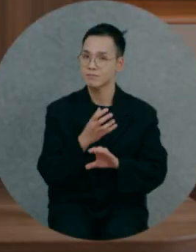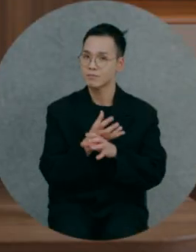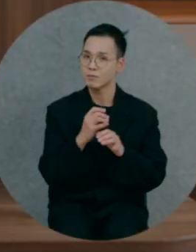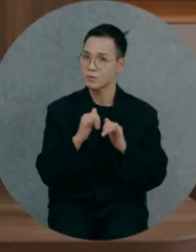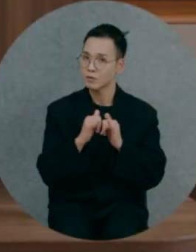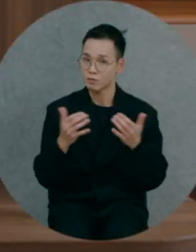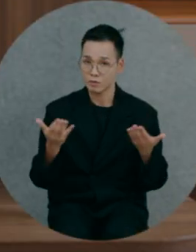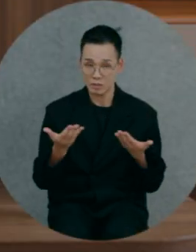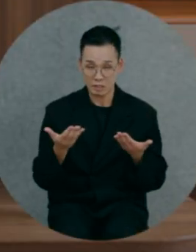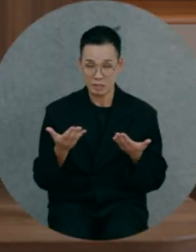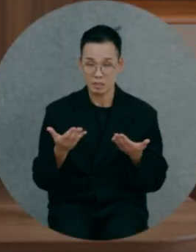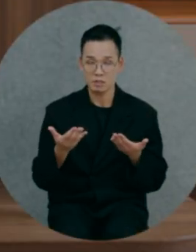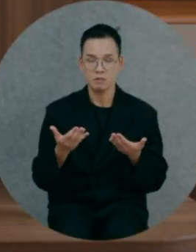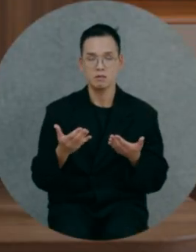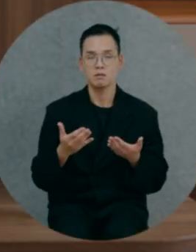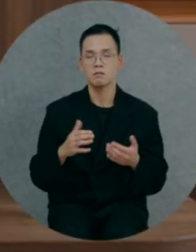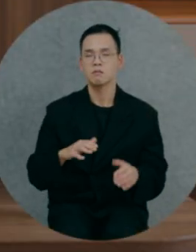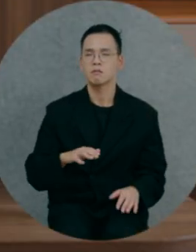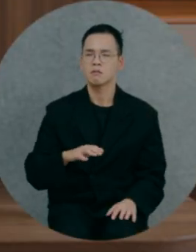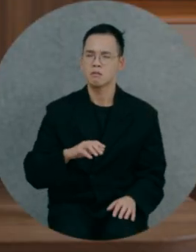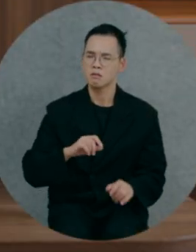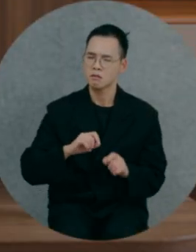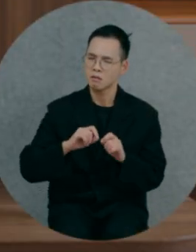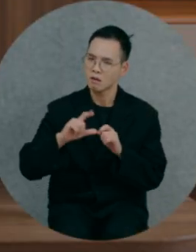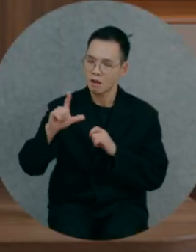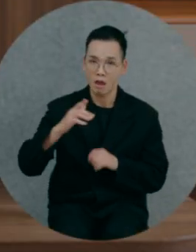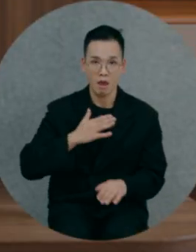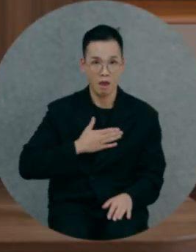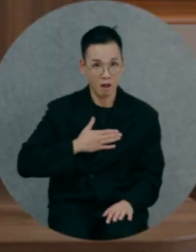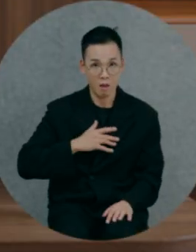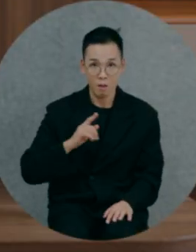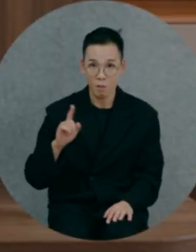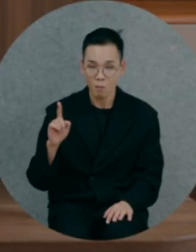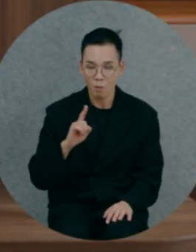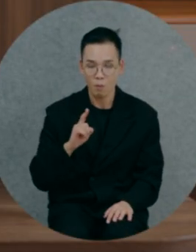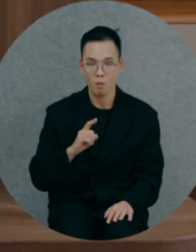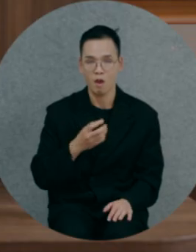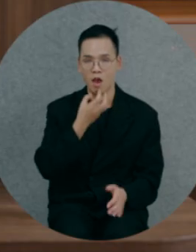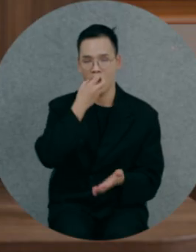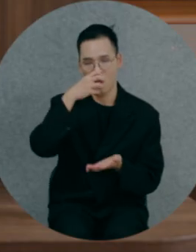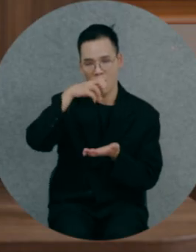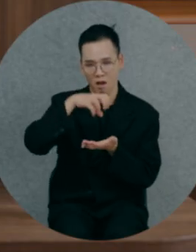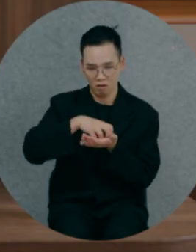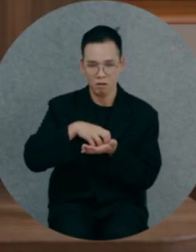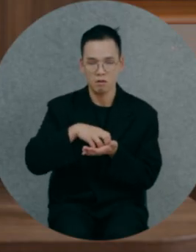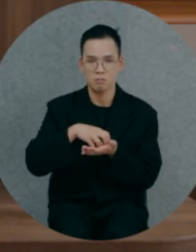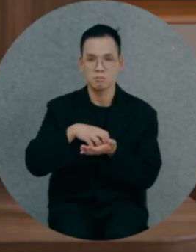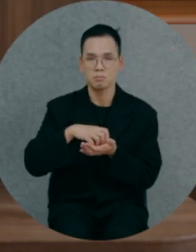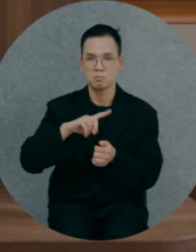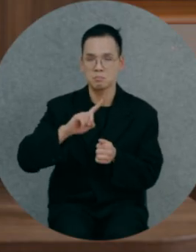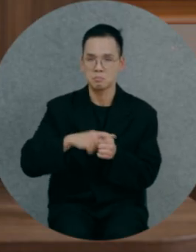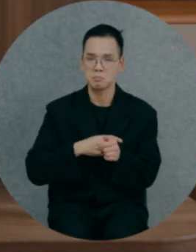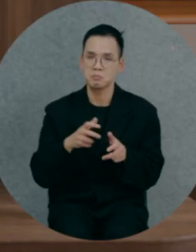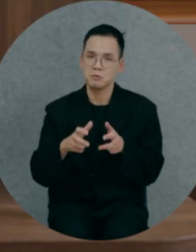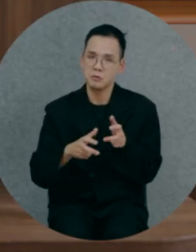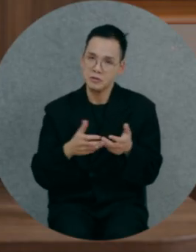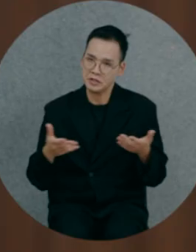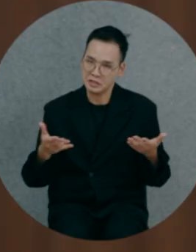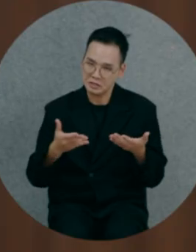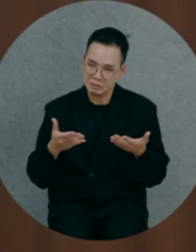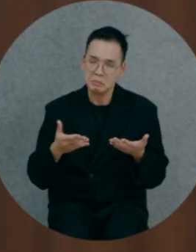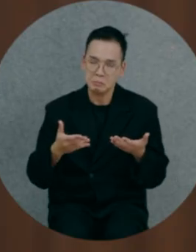외국인 노동자라고 하면 보통 우리는 고용허가제를 통해 입국해서 공장에서 일하는 사람들을 떠올리게